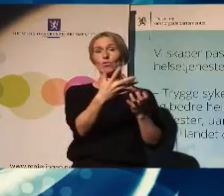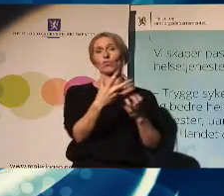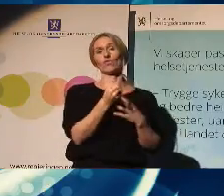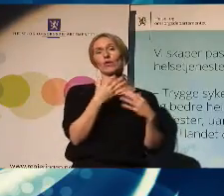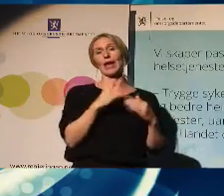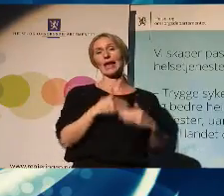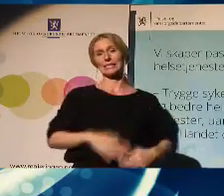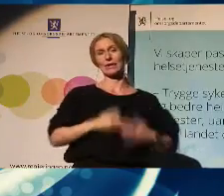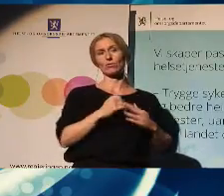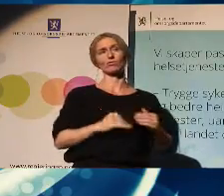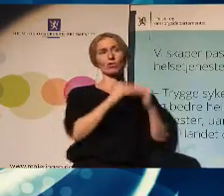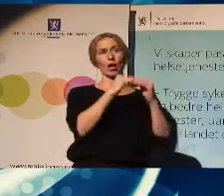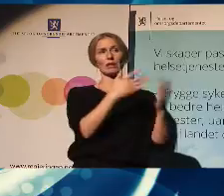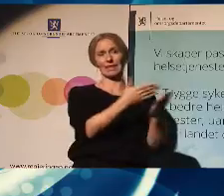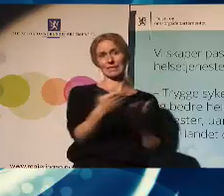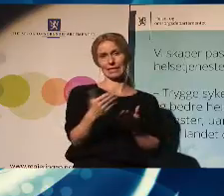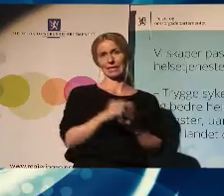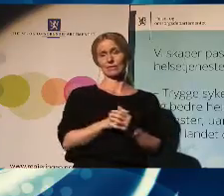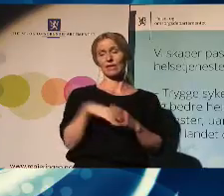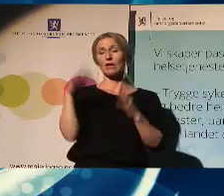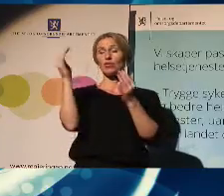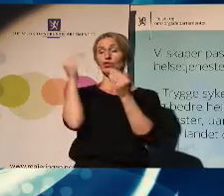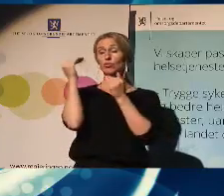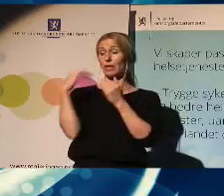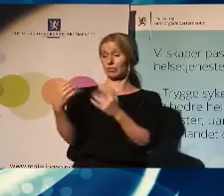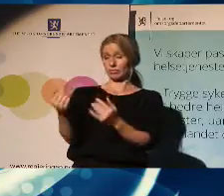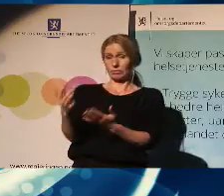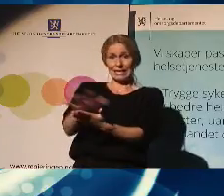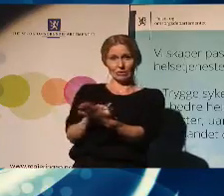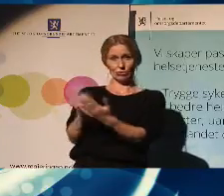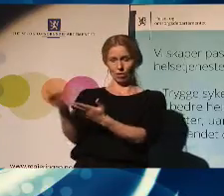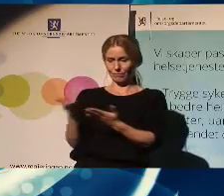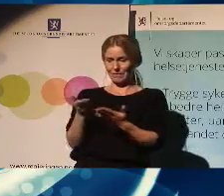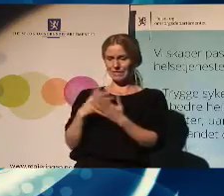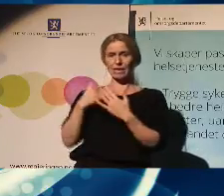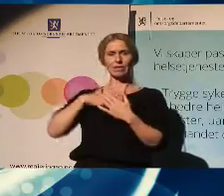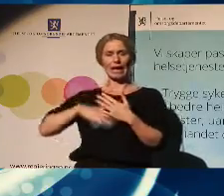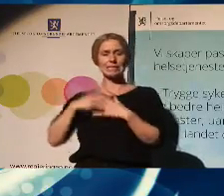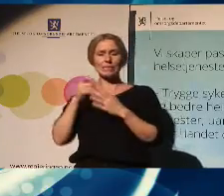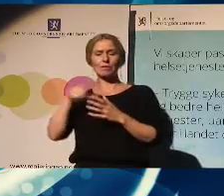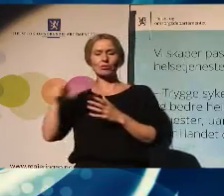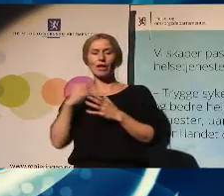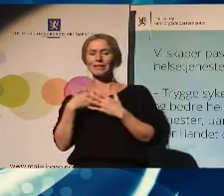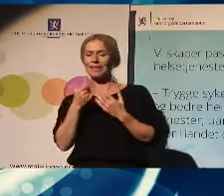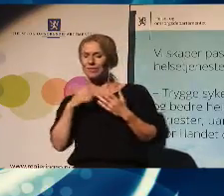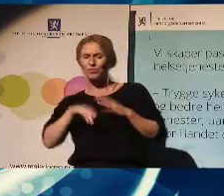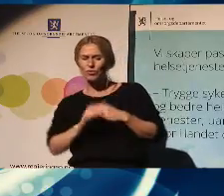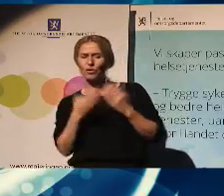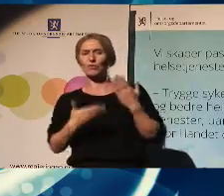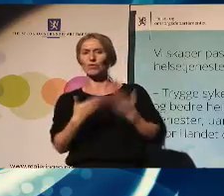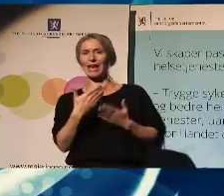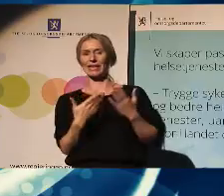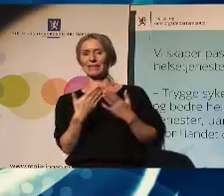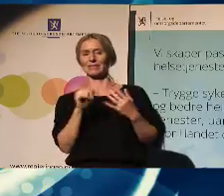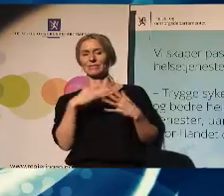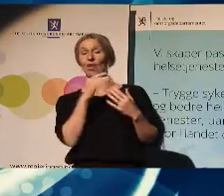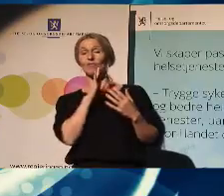sosialtjenester. Studier viser også at helsepersonell ofte undervurderer de helsemessige fordelene ved bruk av